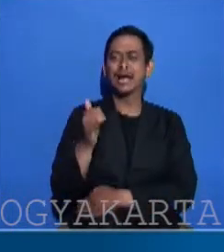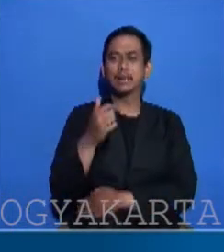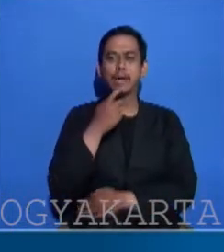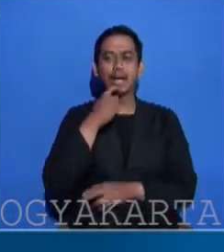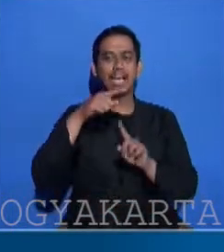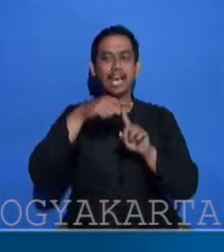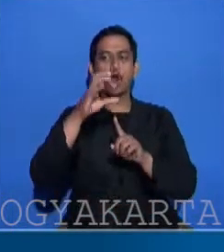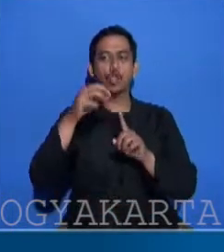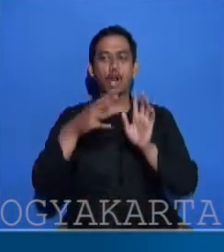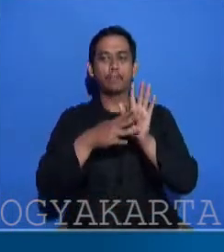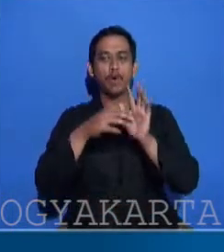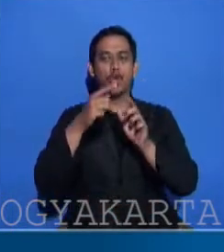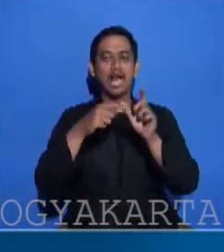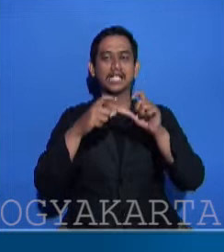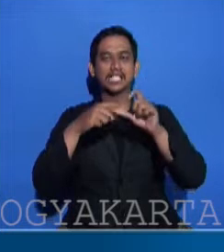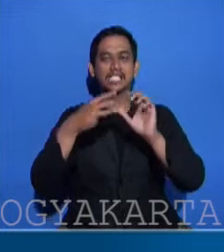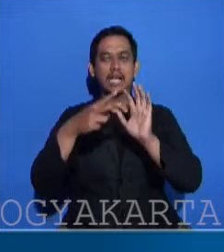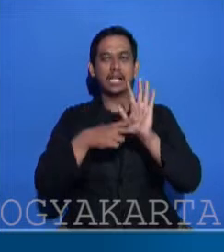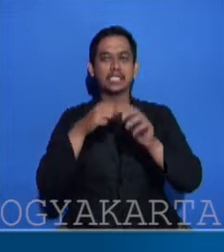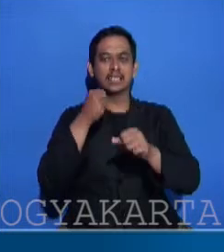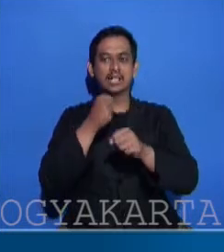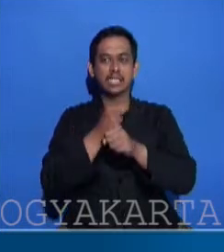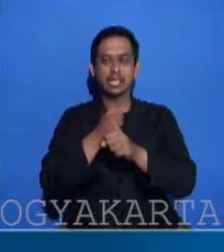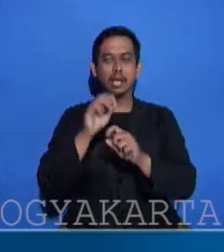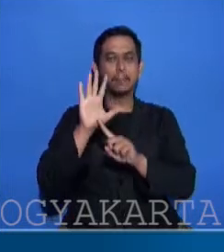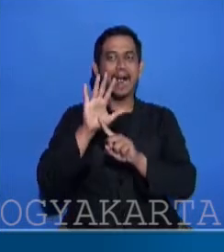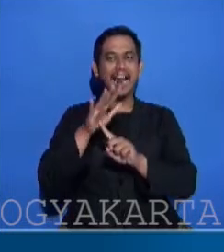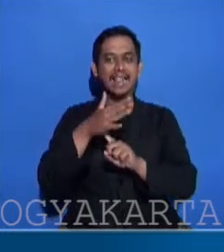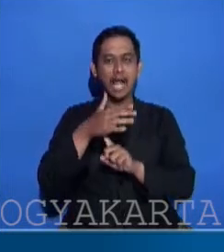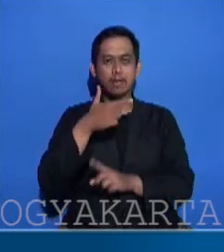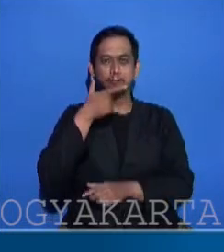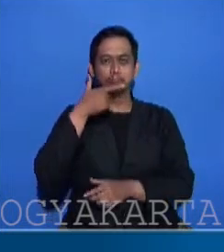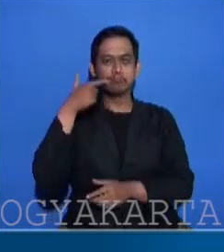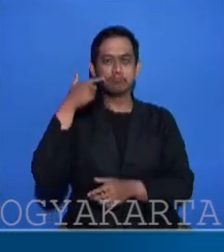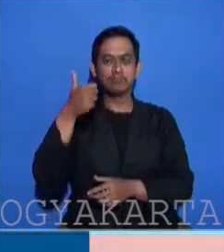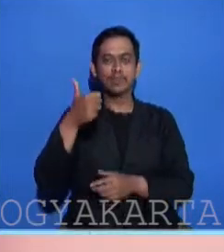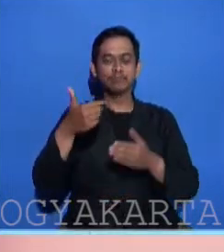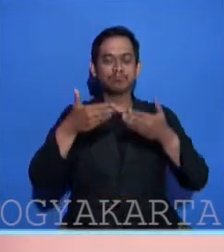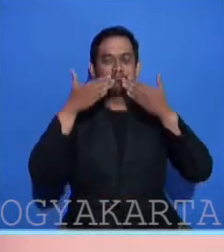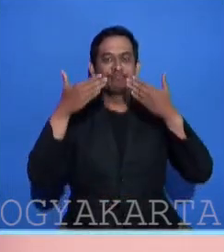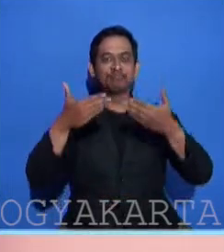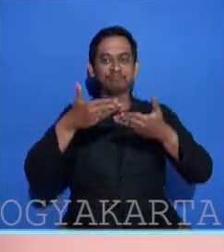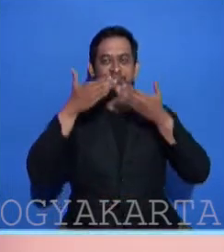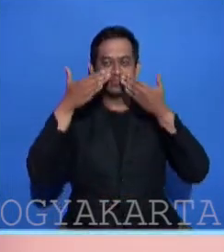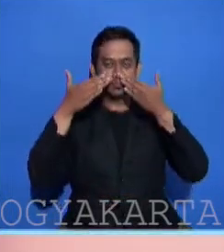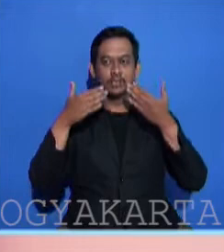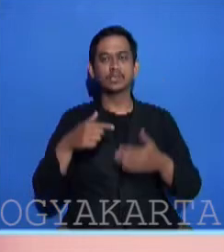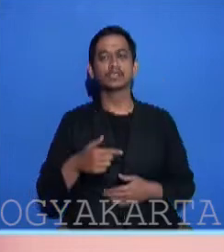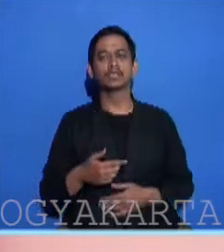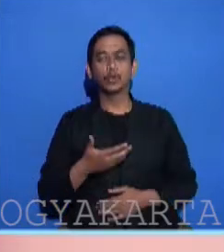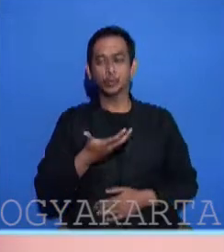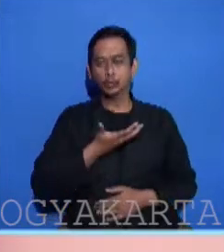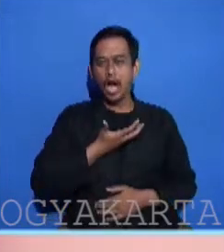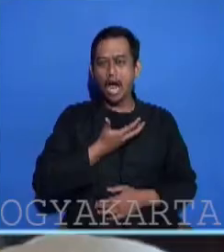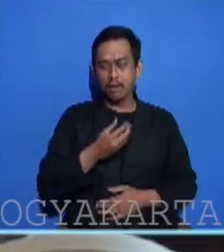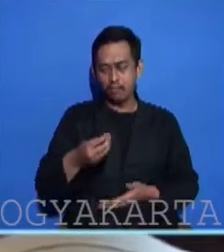legendaris asal kabupaten Bantul yang satu ini selain cita rasa yang melegenda aroma khas dari kuah tongseng ini dapat menggugah selera makan